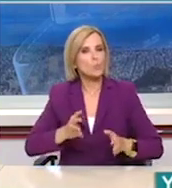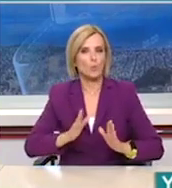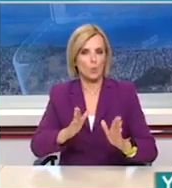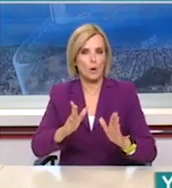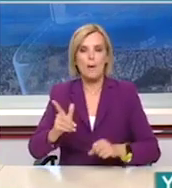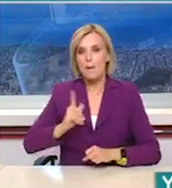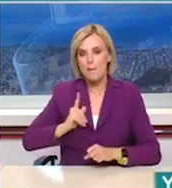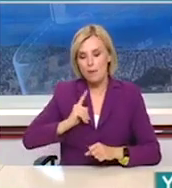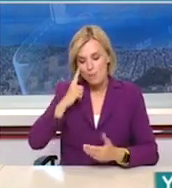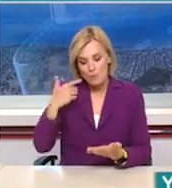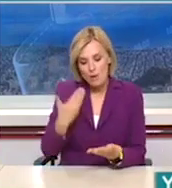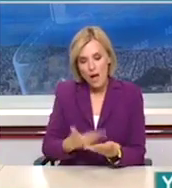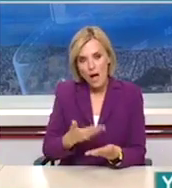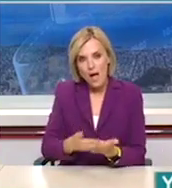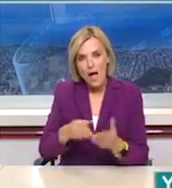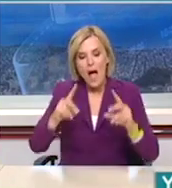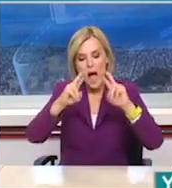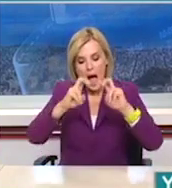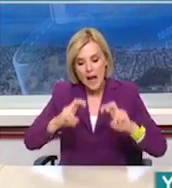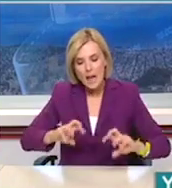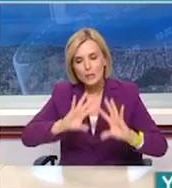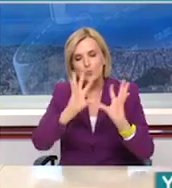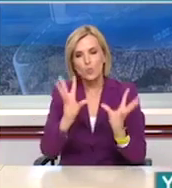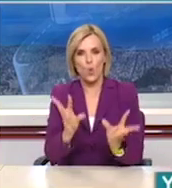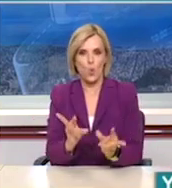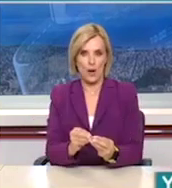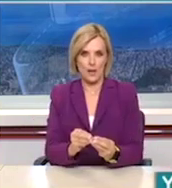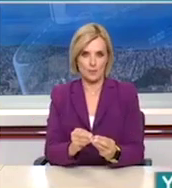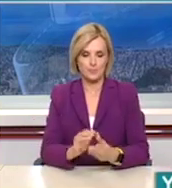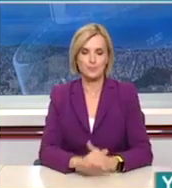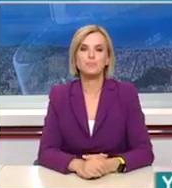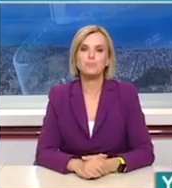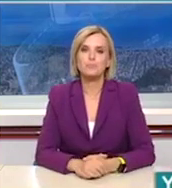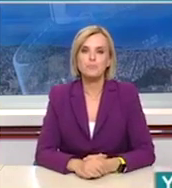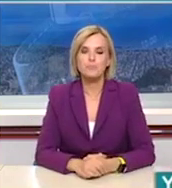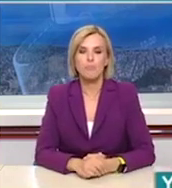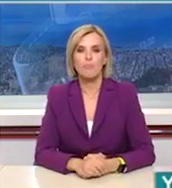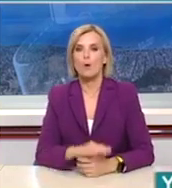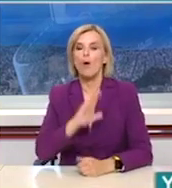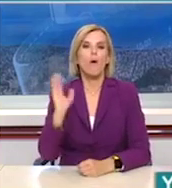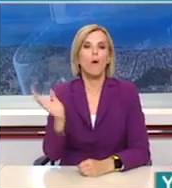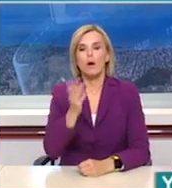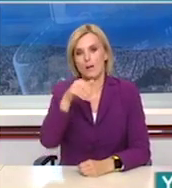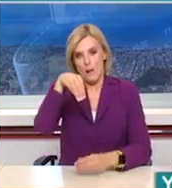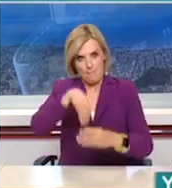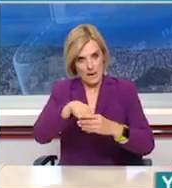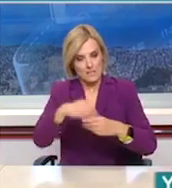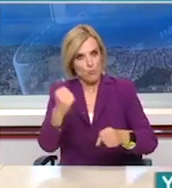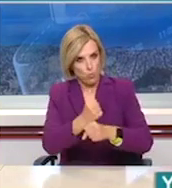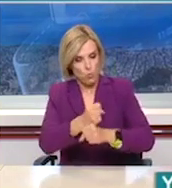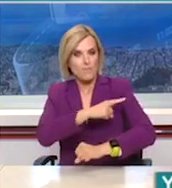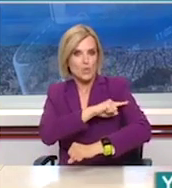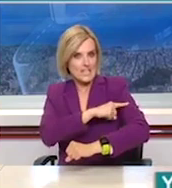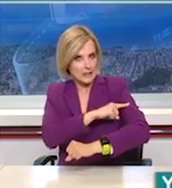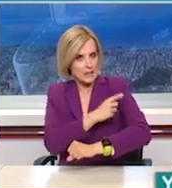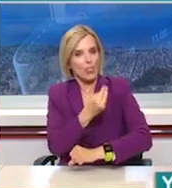να το επιβεβαιώσουμε με την ανάλυση όλων μας των δεδομένων. Όσον αφορά την προφυλακτική χορήγηση του φαρμάκου σε υγειονομικούς, αυτή